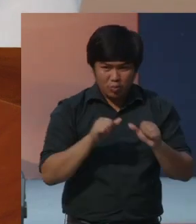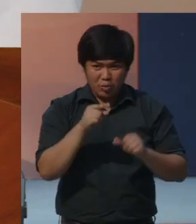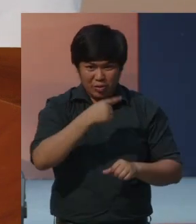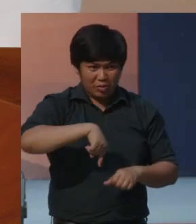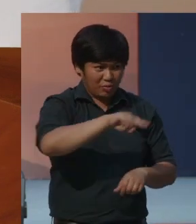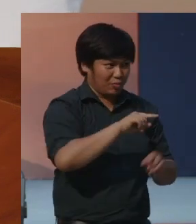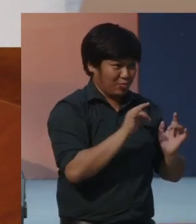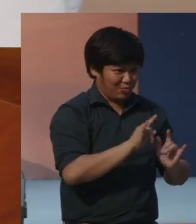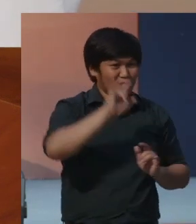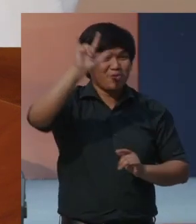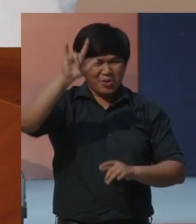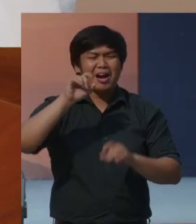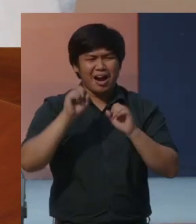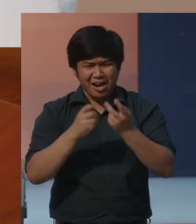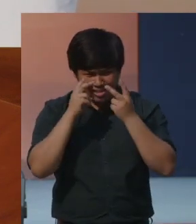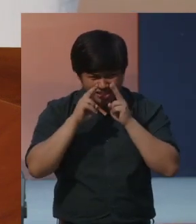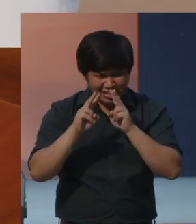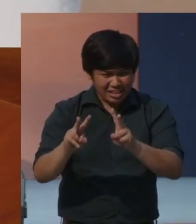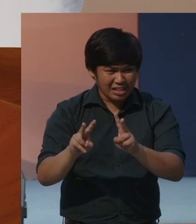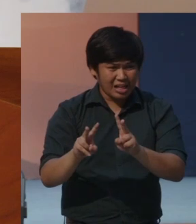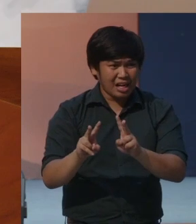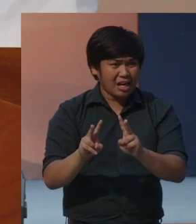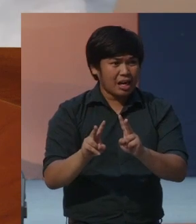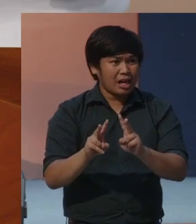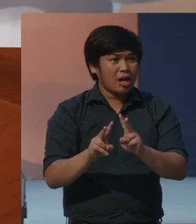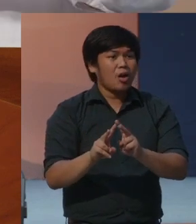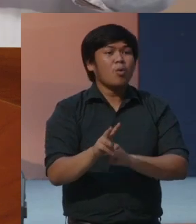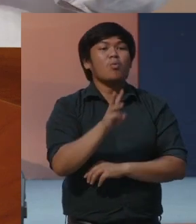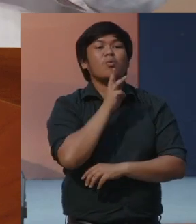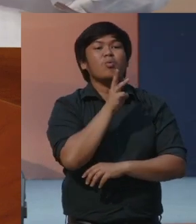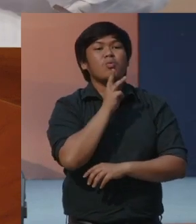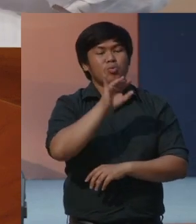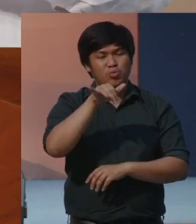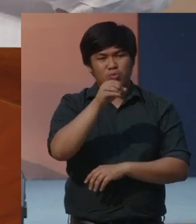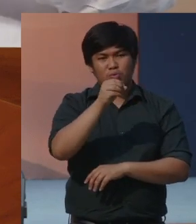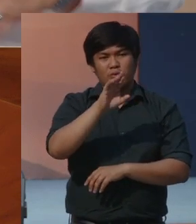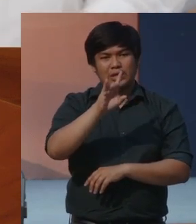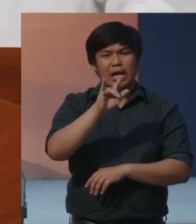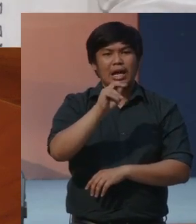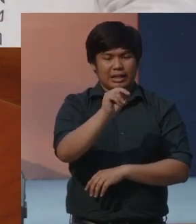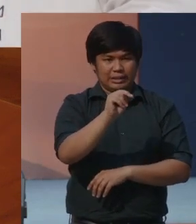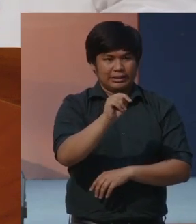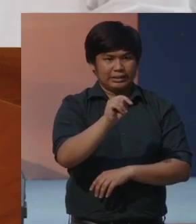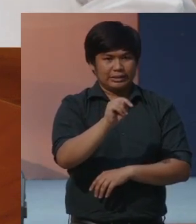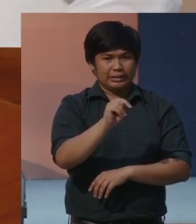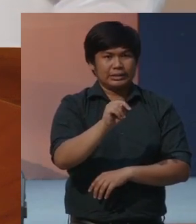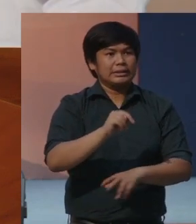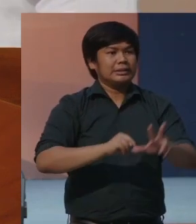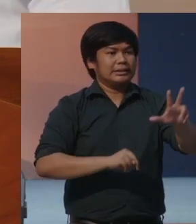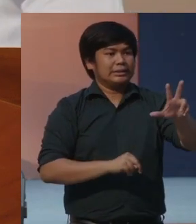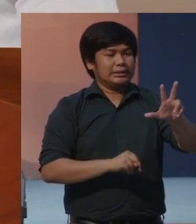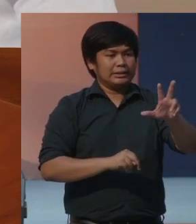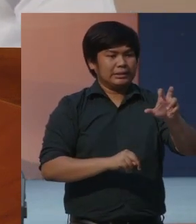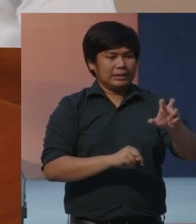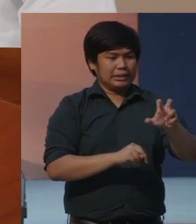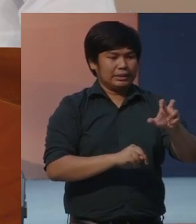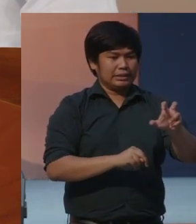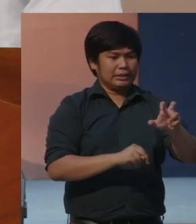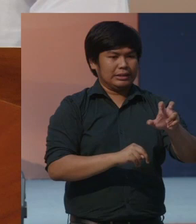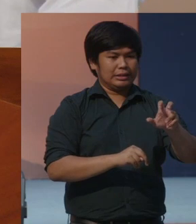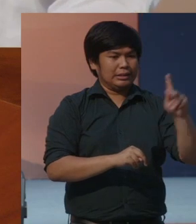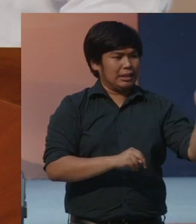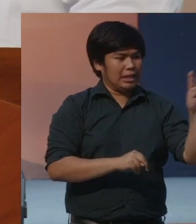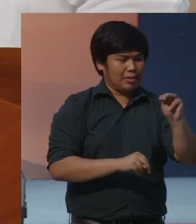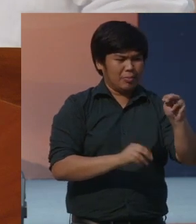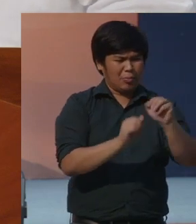saan sinasalubong ng Mount Hermon ang bukal ng Jordan River. And for about 300 miles, pababa po